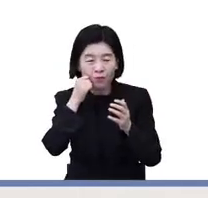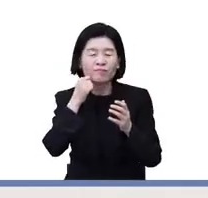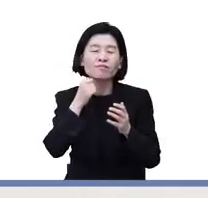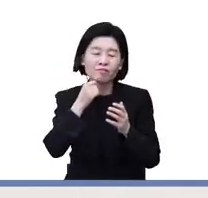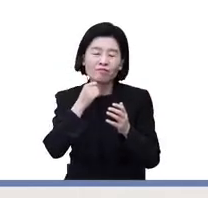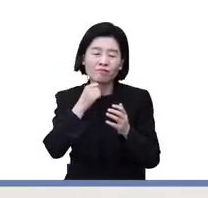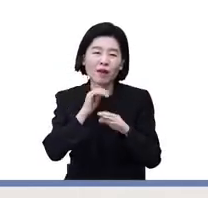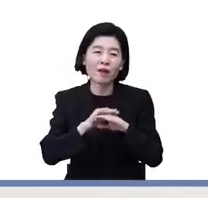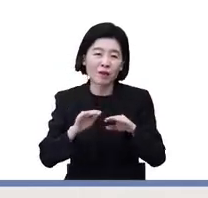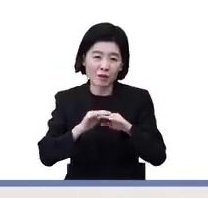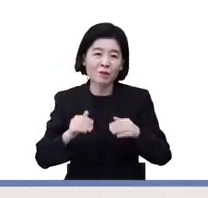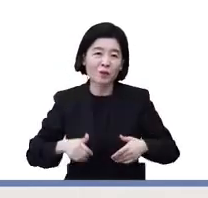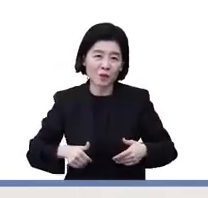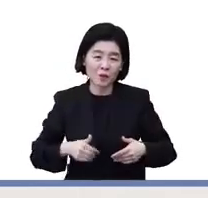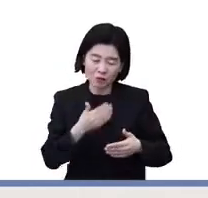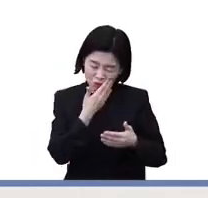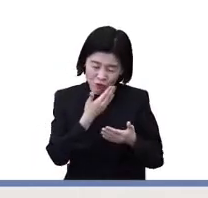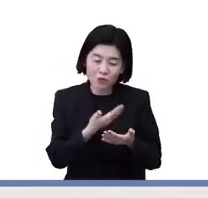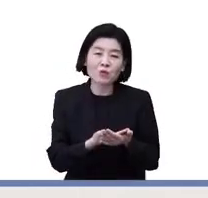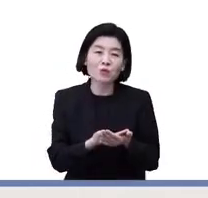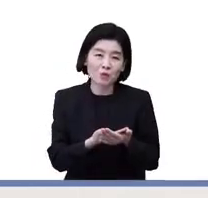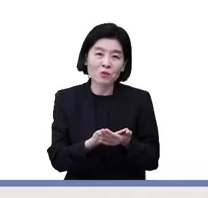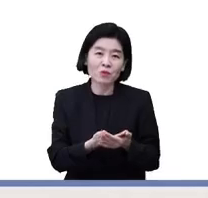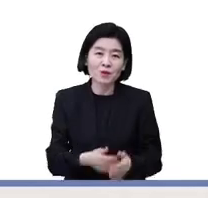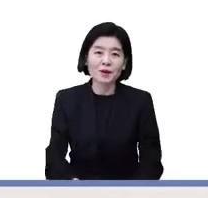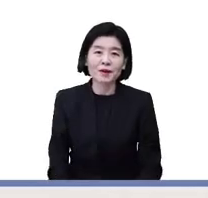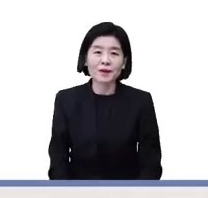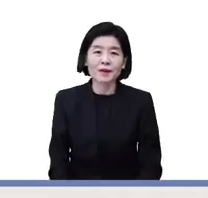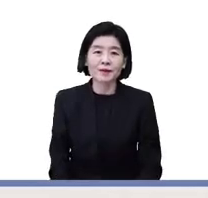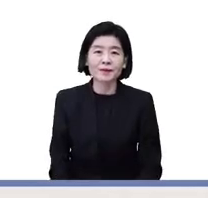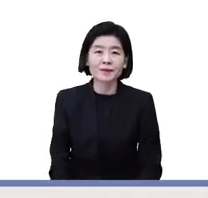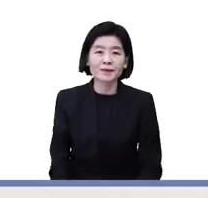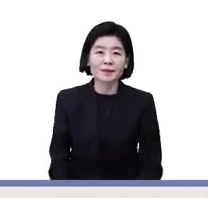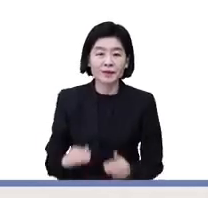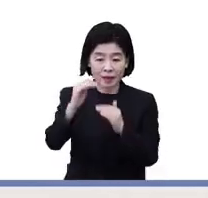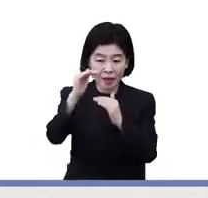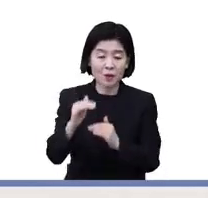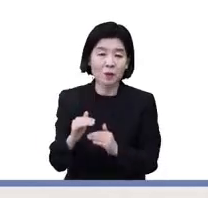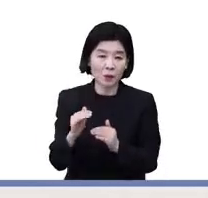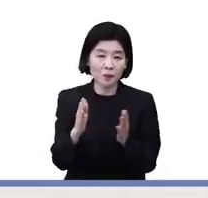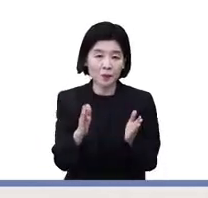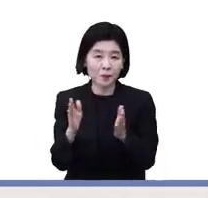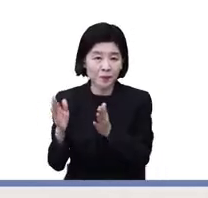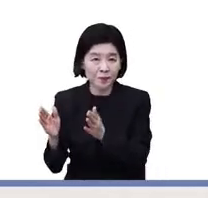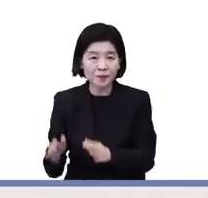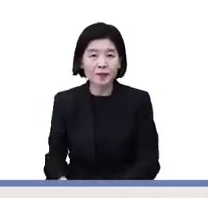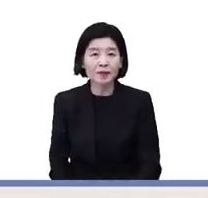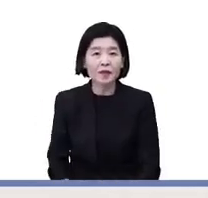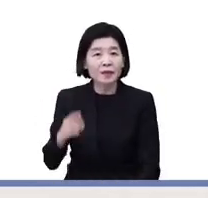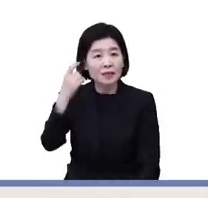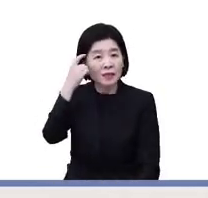제가 좀 노력을 해서 한 슬라이드에 한번 정리를 해봤습니다. 정신과 질환들이 일단 관련이